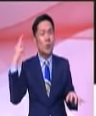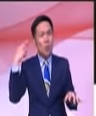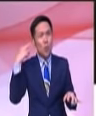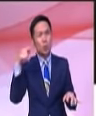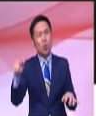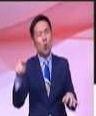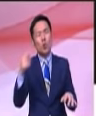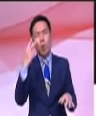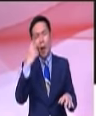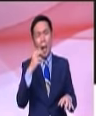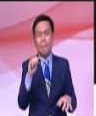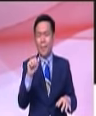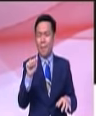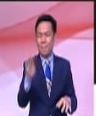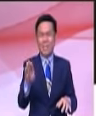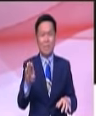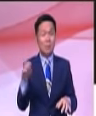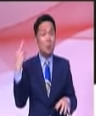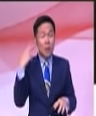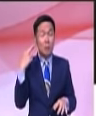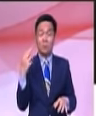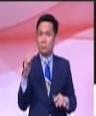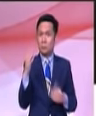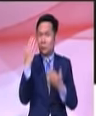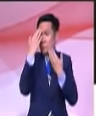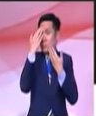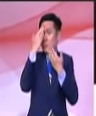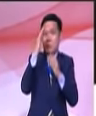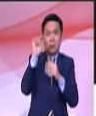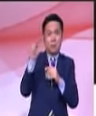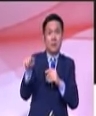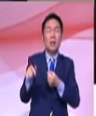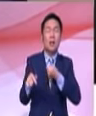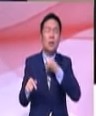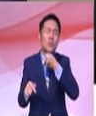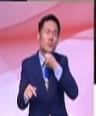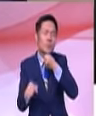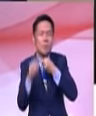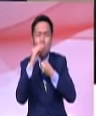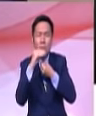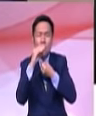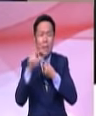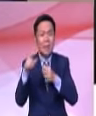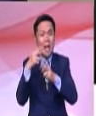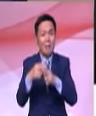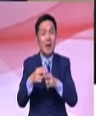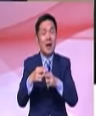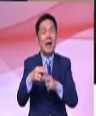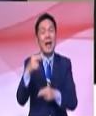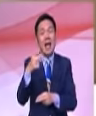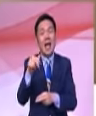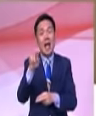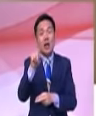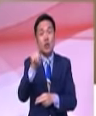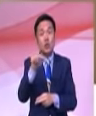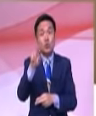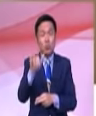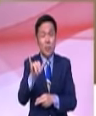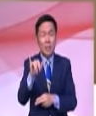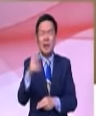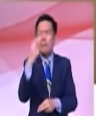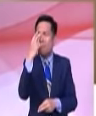Malaysia, Radio MAB. Siapa sangka, di sebalik suara lunak itu, DJ Hizri merupakan penyampai